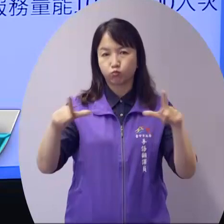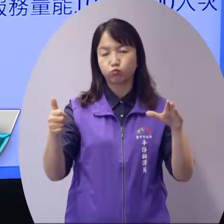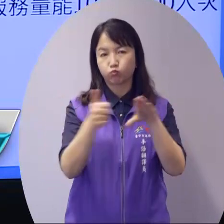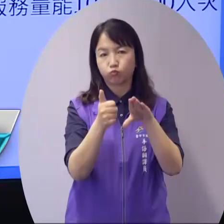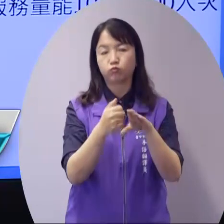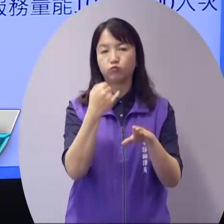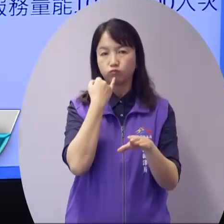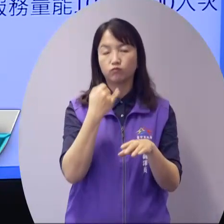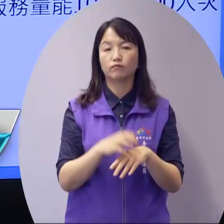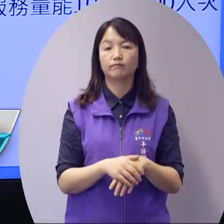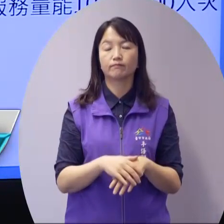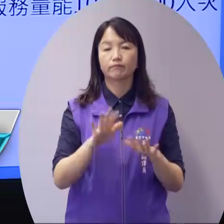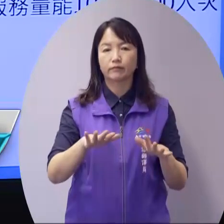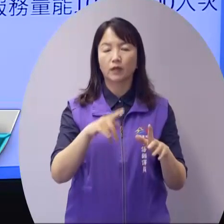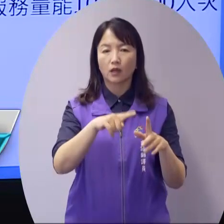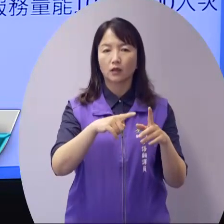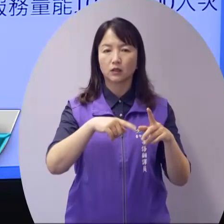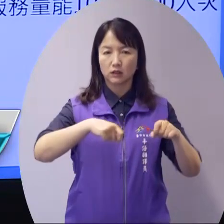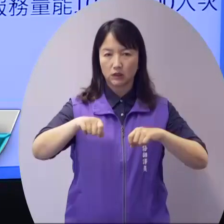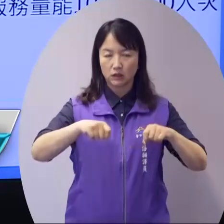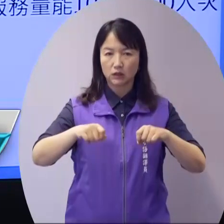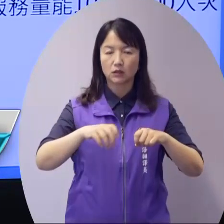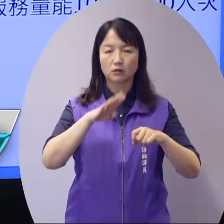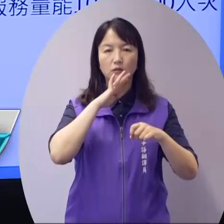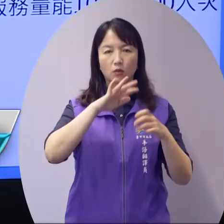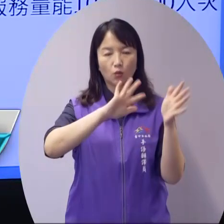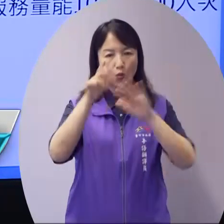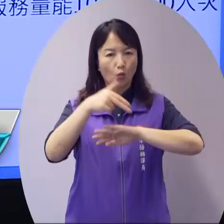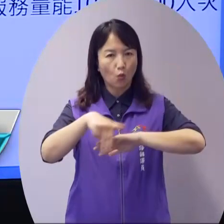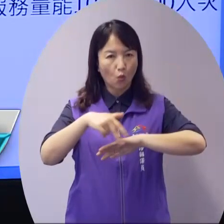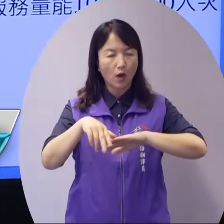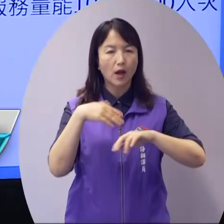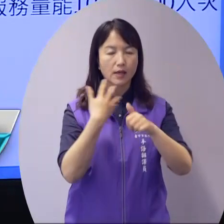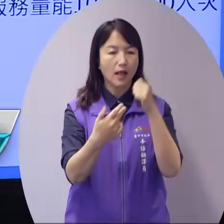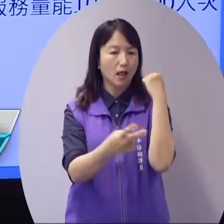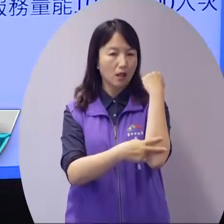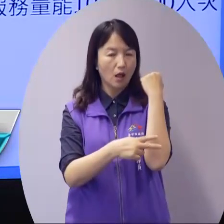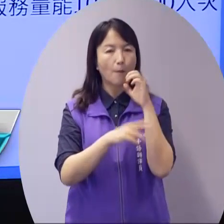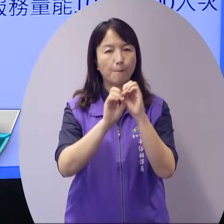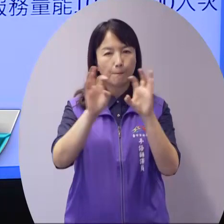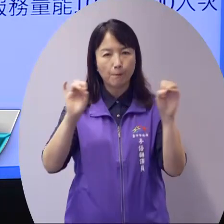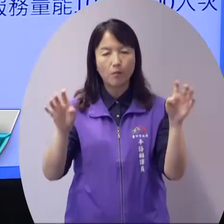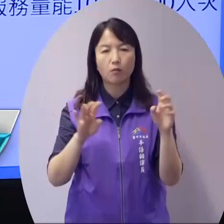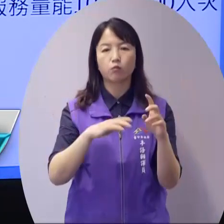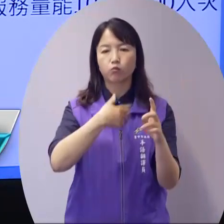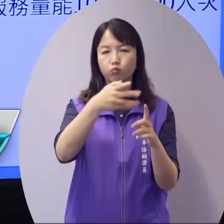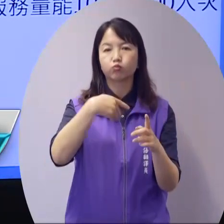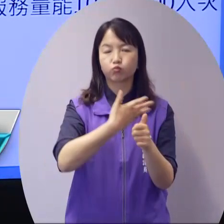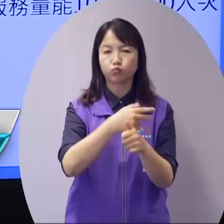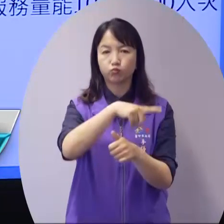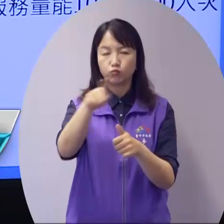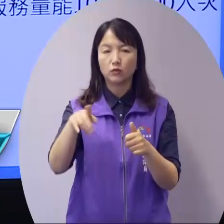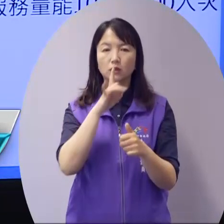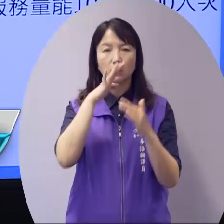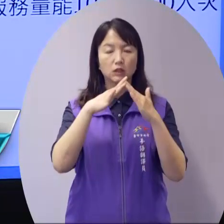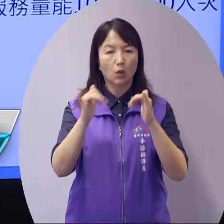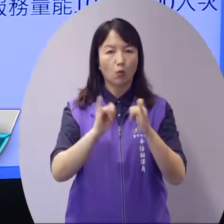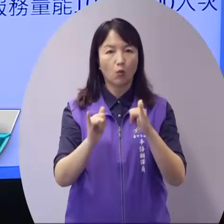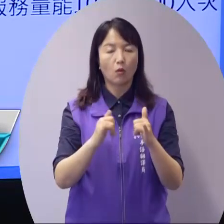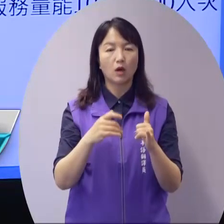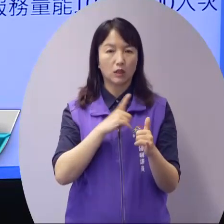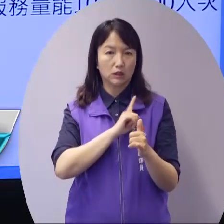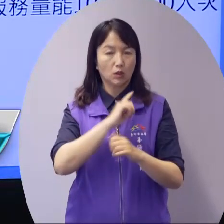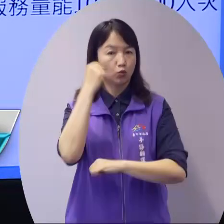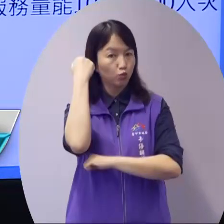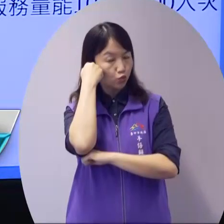以这一块我们也都有把这些相关的传单，甚至透过邻里系统，希望能告知我们所有市民，在他可能